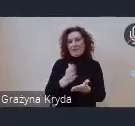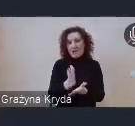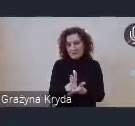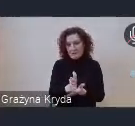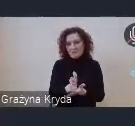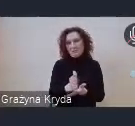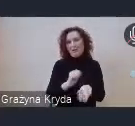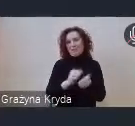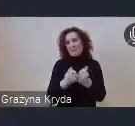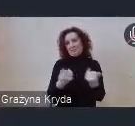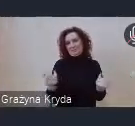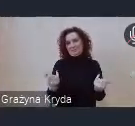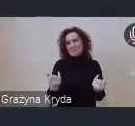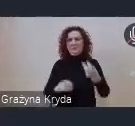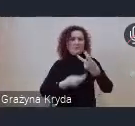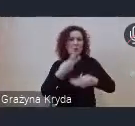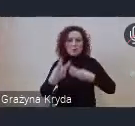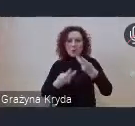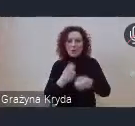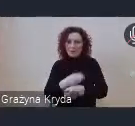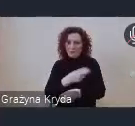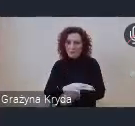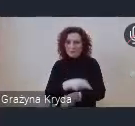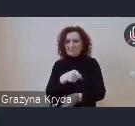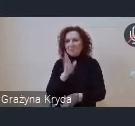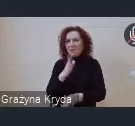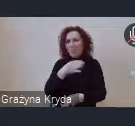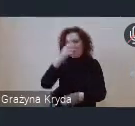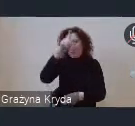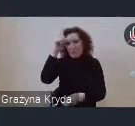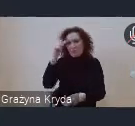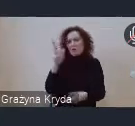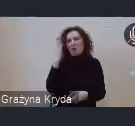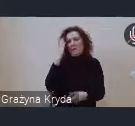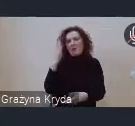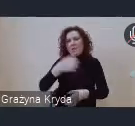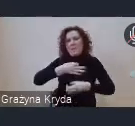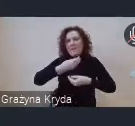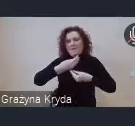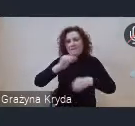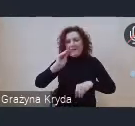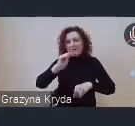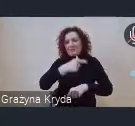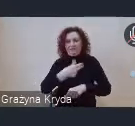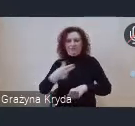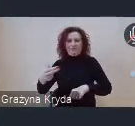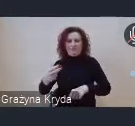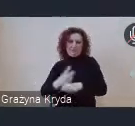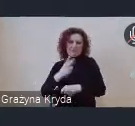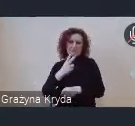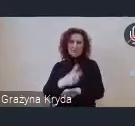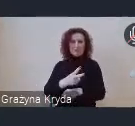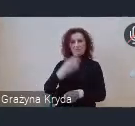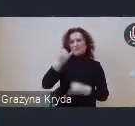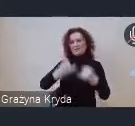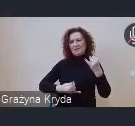koordynatorki bo to będą ludzie którzy zawsze będą wiedzieć najwięcej o dostępności będzie najprościej sobie z nimi pogadać i wyjaśnić jak będziecie mieli